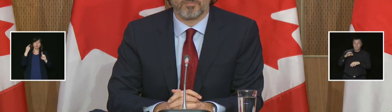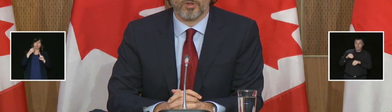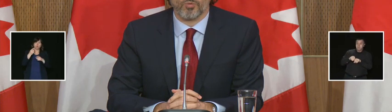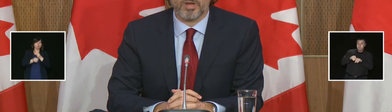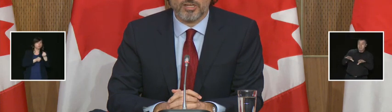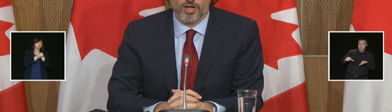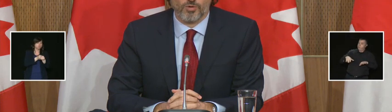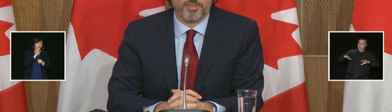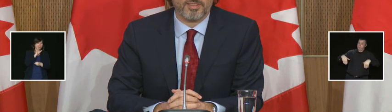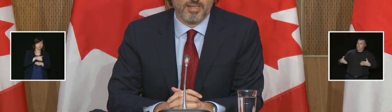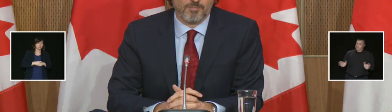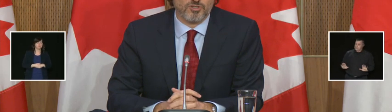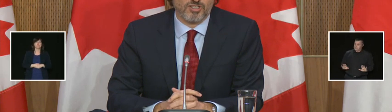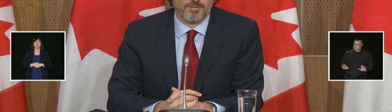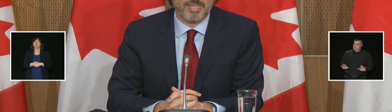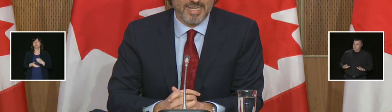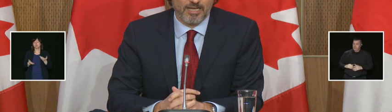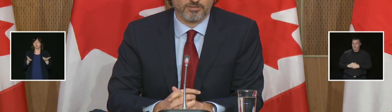au